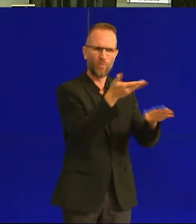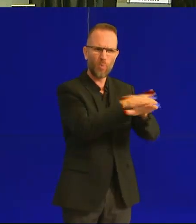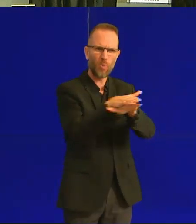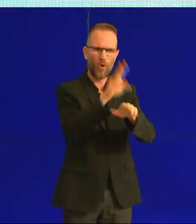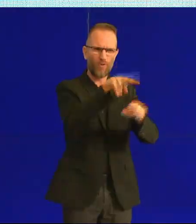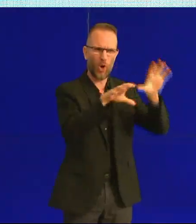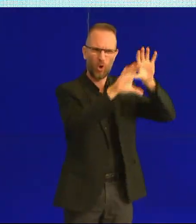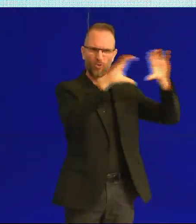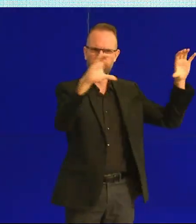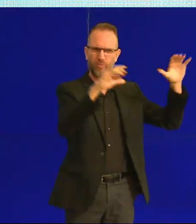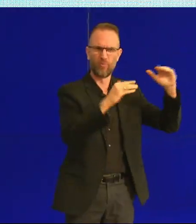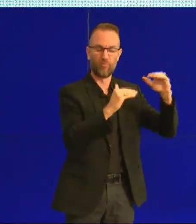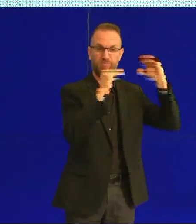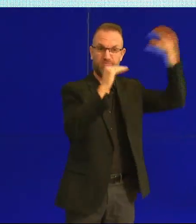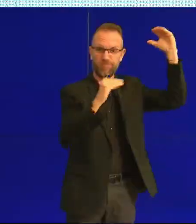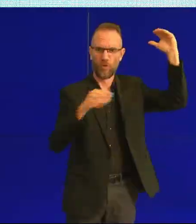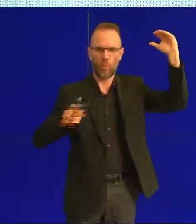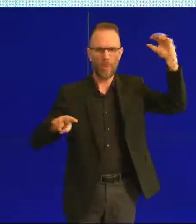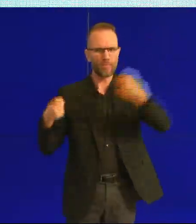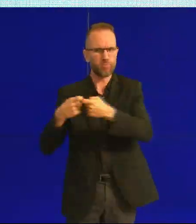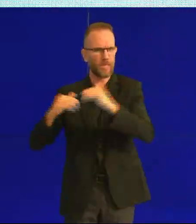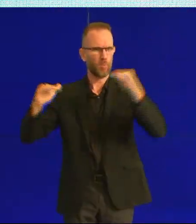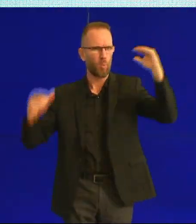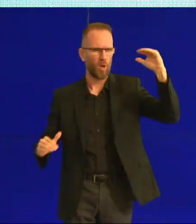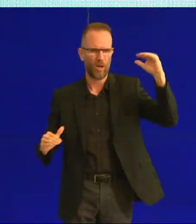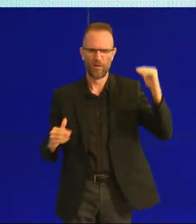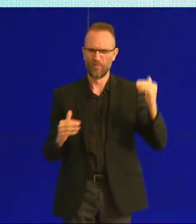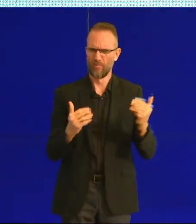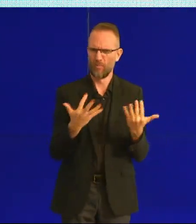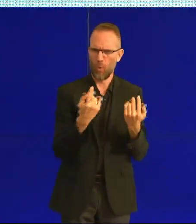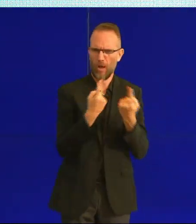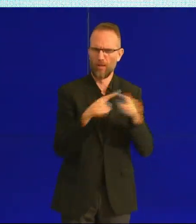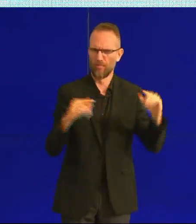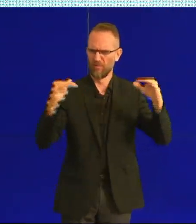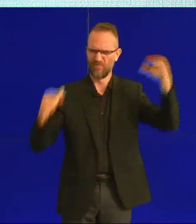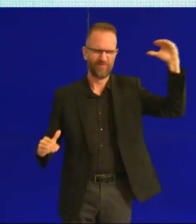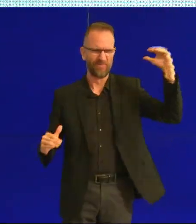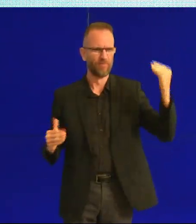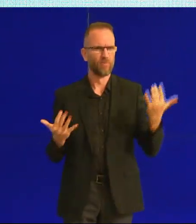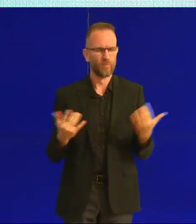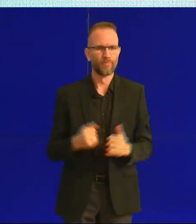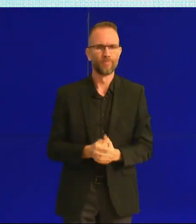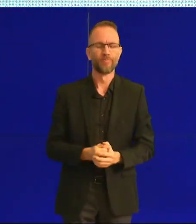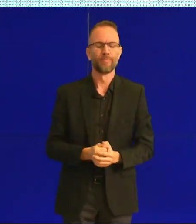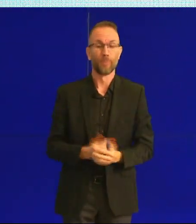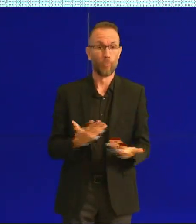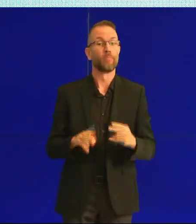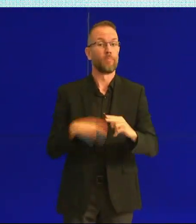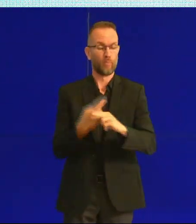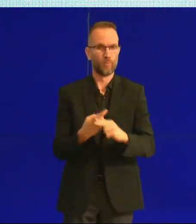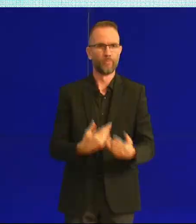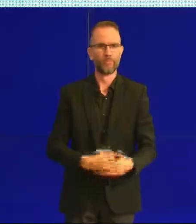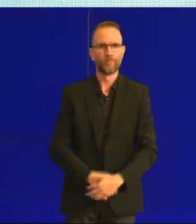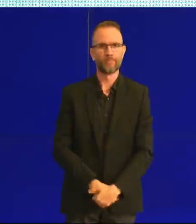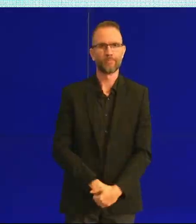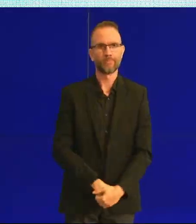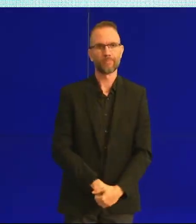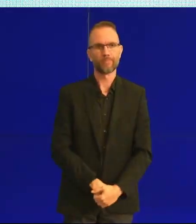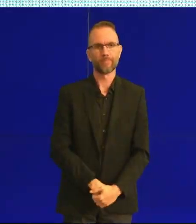nous pensons que il est encore trop tôt à ce stade pour tirer des tendances l'est certainement des